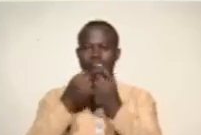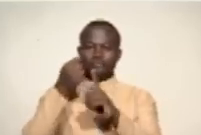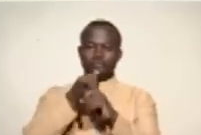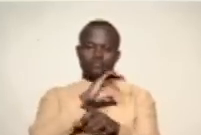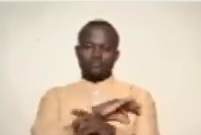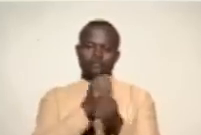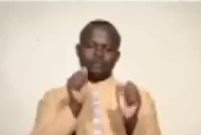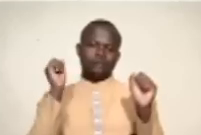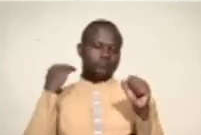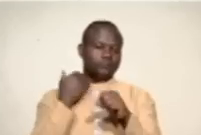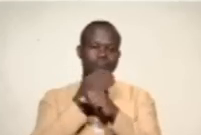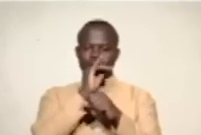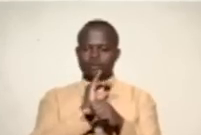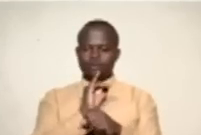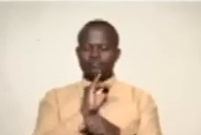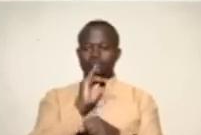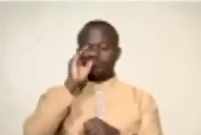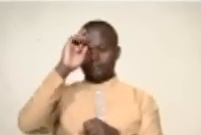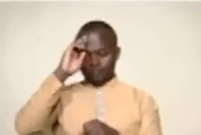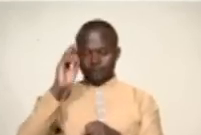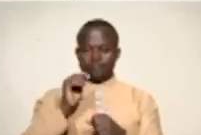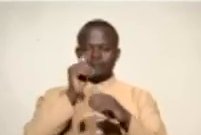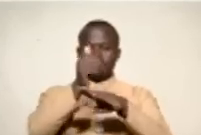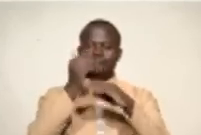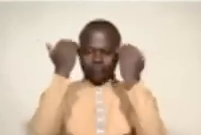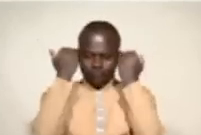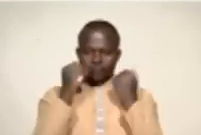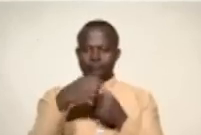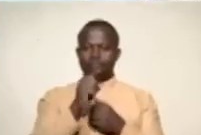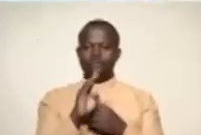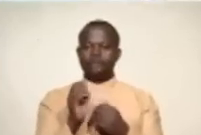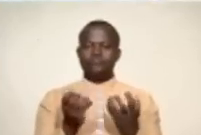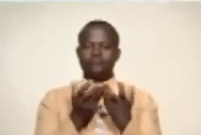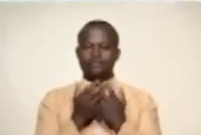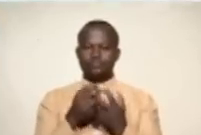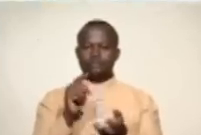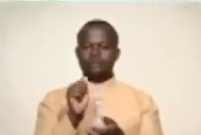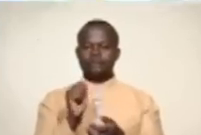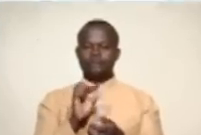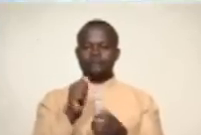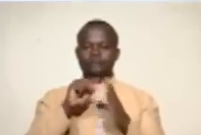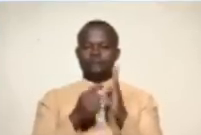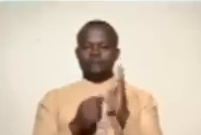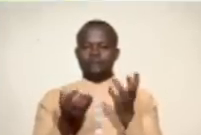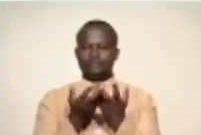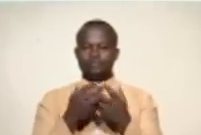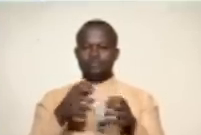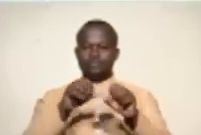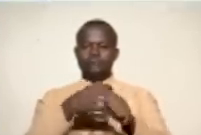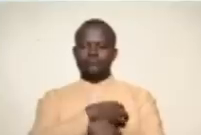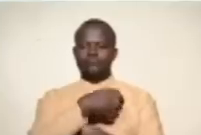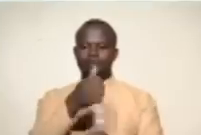inyungu z'abarokotse Jenoside Ibuka batanze ikirego mu rukiko rwisumbuye rwa Gasabo kijyanye no kurega Kabuga Félicien ku ngingo ijyanye no gufatira imitungo